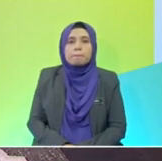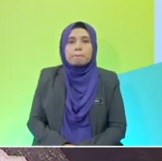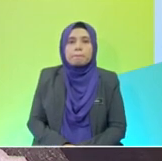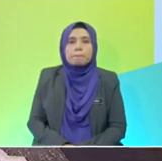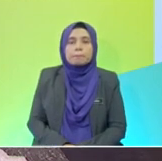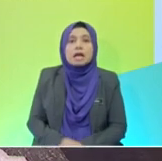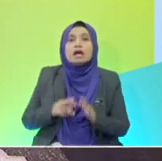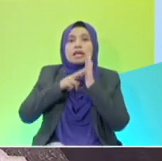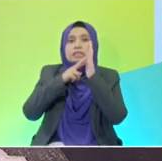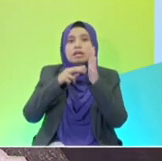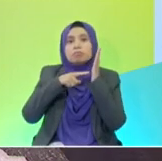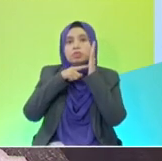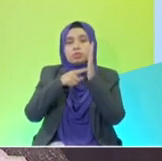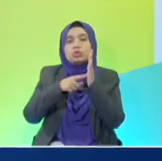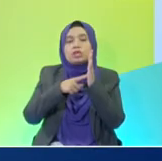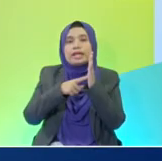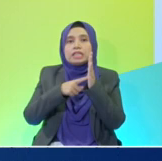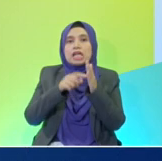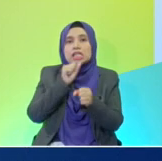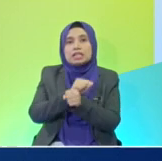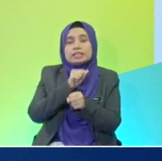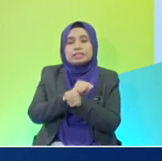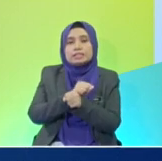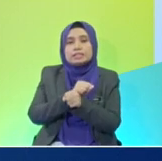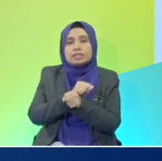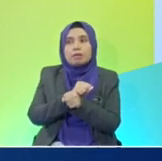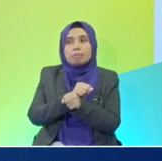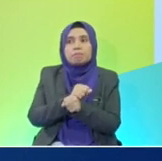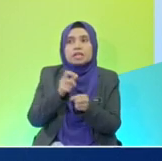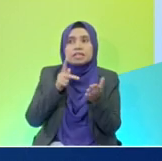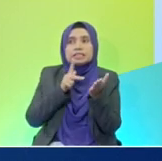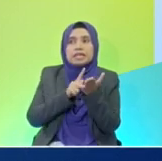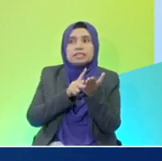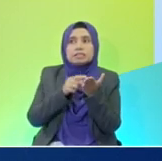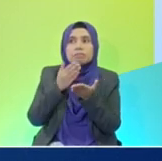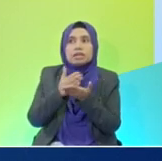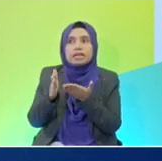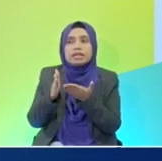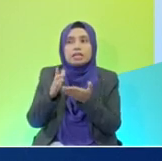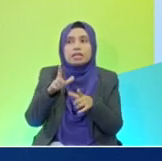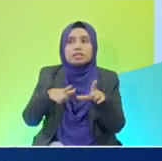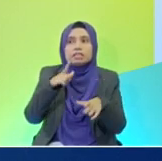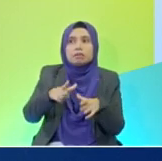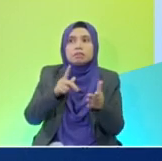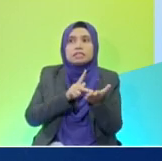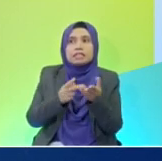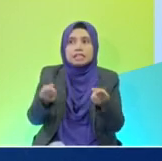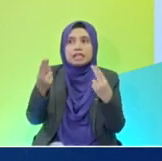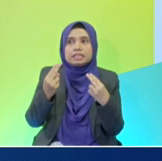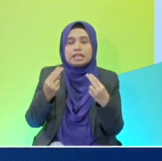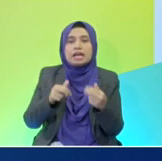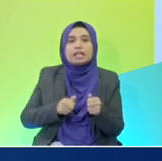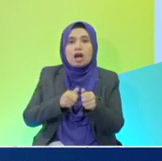menunjukkan sebagai langkah kerja mengesan kehadiran arus listrik yang mengalir melalui suatu Lita hidup Oke nantikan langkah keselamatan